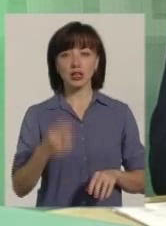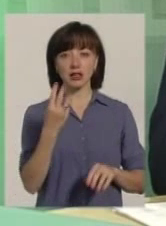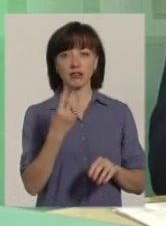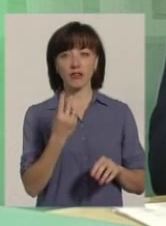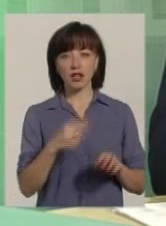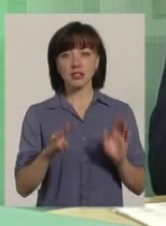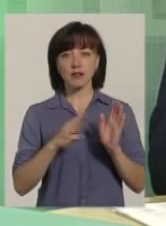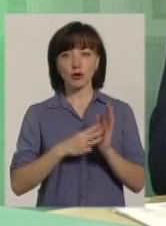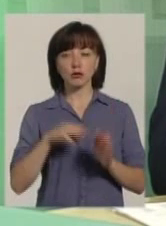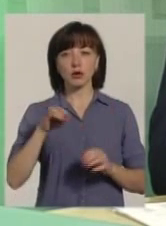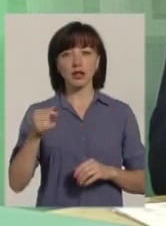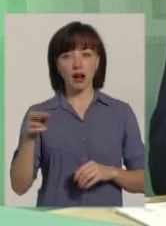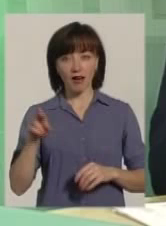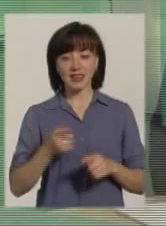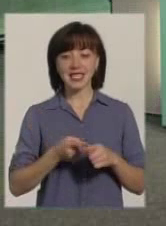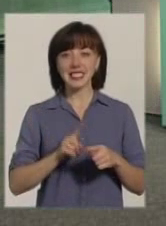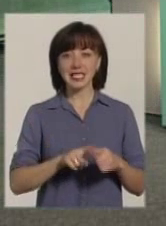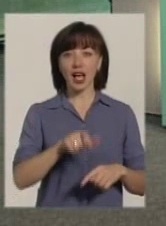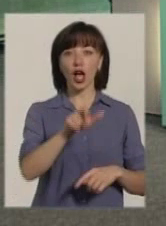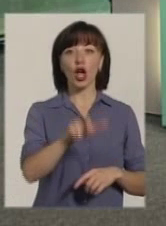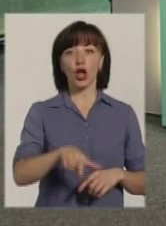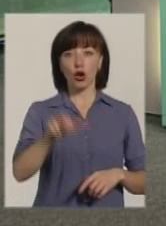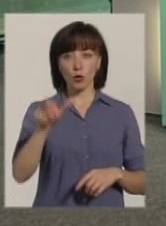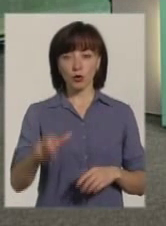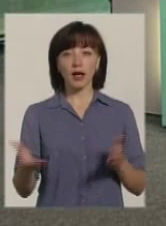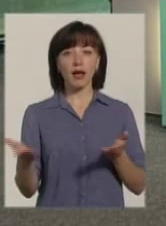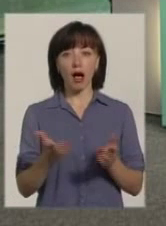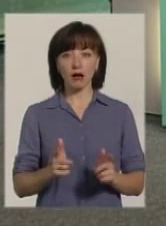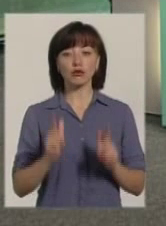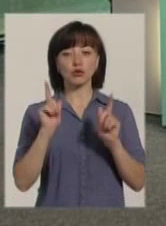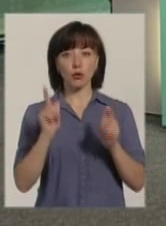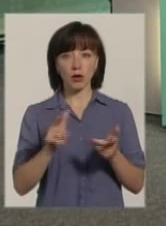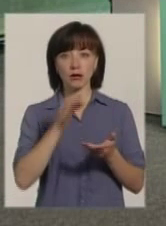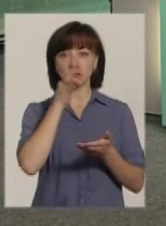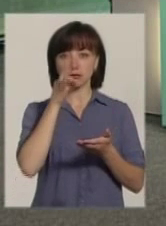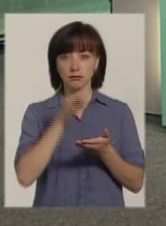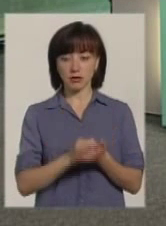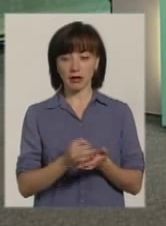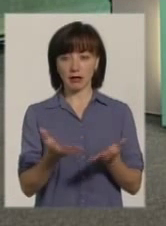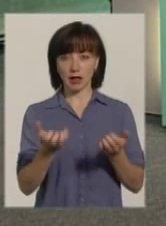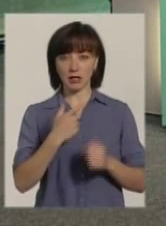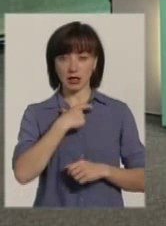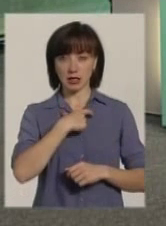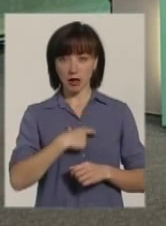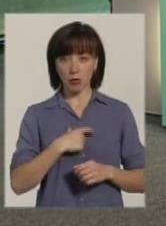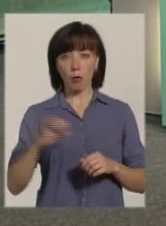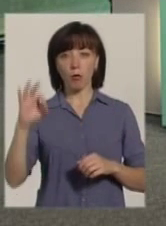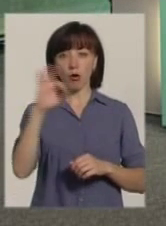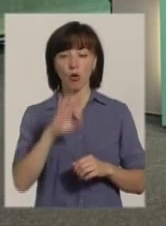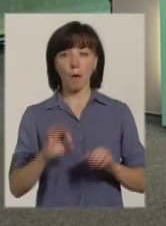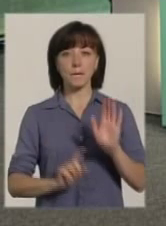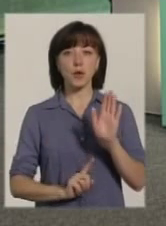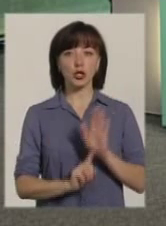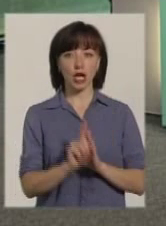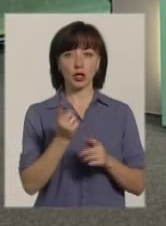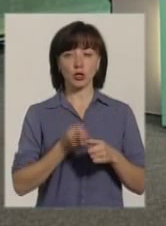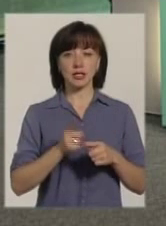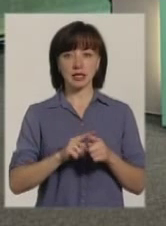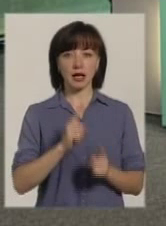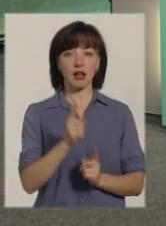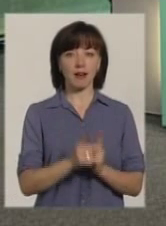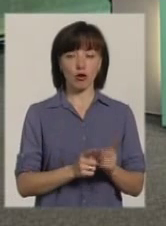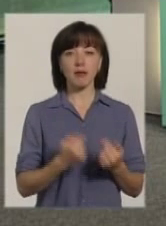беруть на себе відповідальність про початок цієї реформи. Я впевнений в тому, що ця